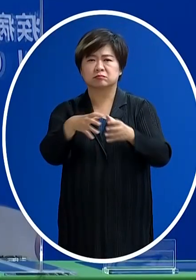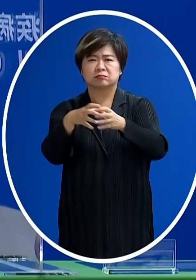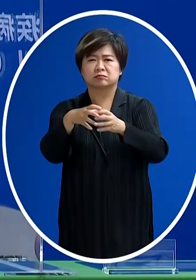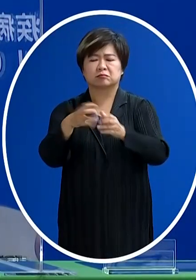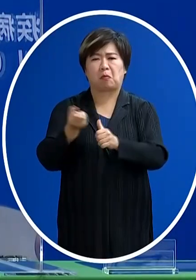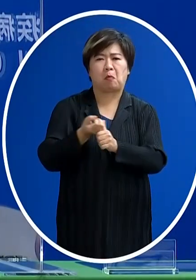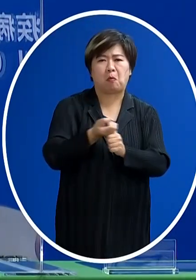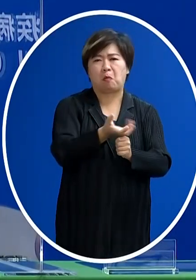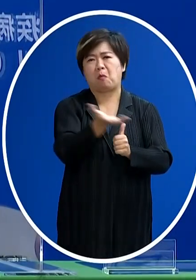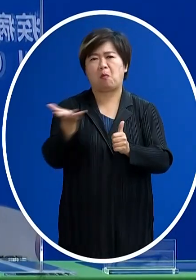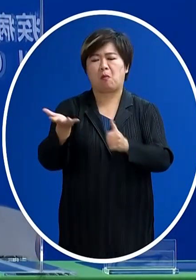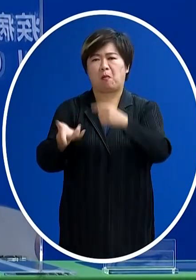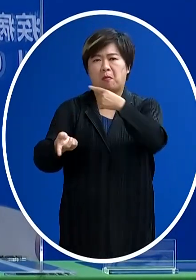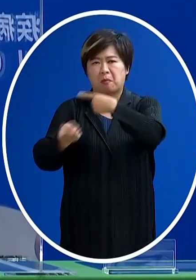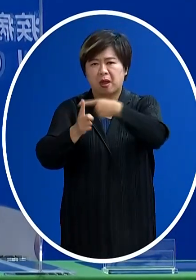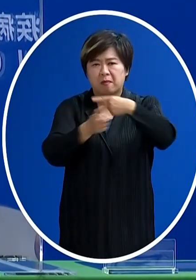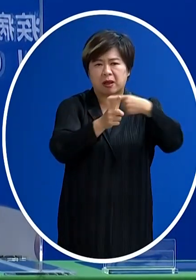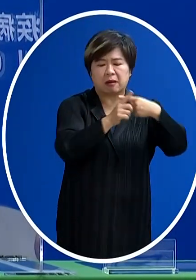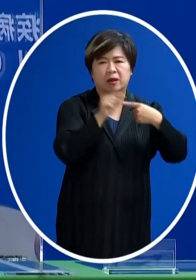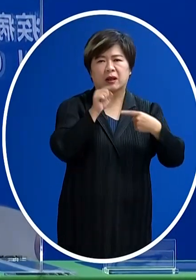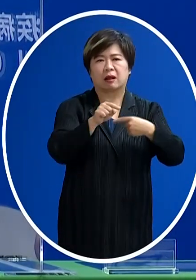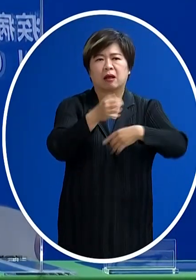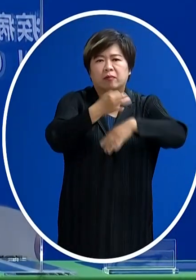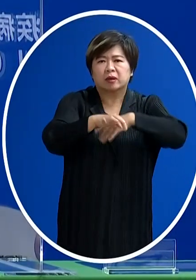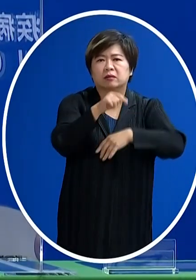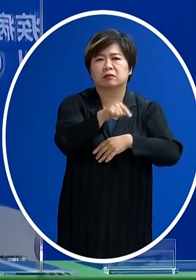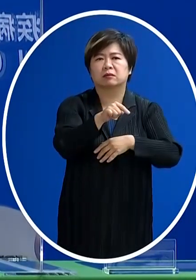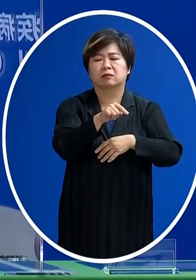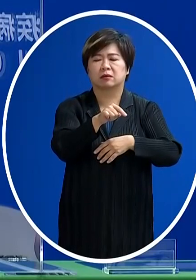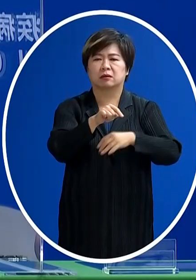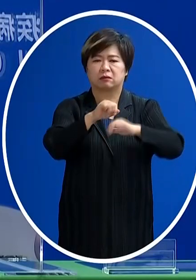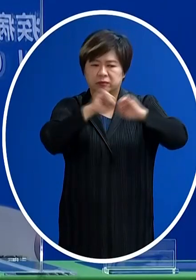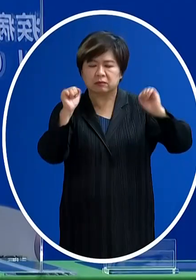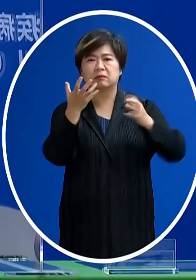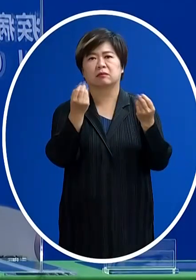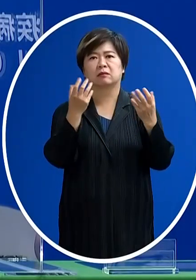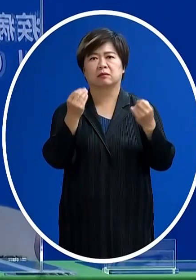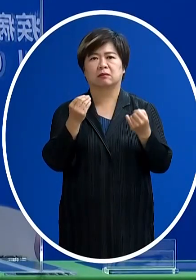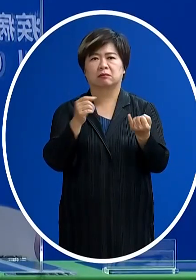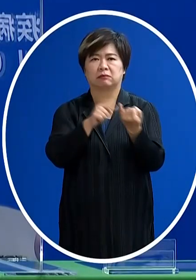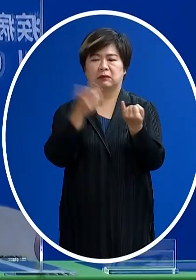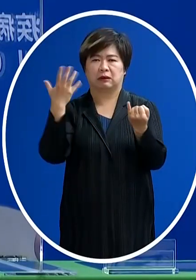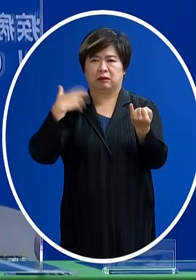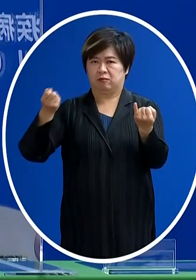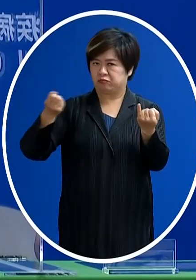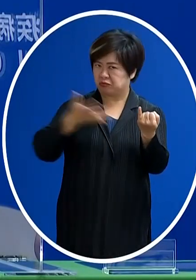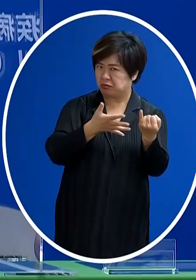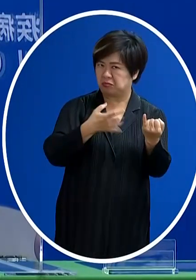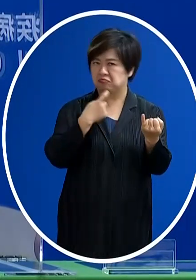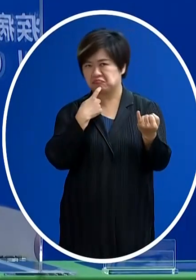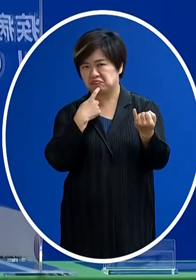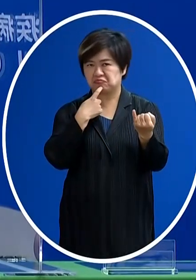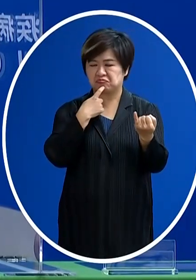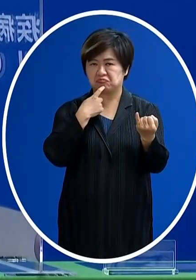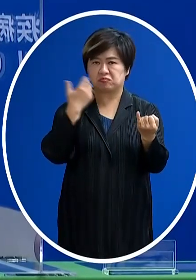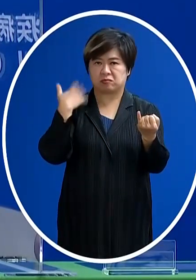的阳性确诊的个案，然后有可能导致他当时有曾经被感染。不过五月那时候